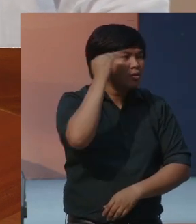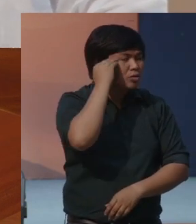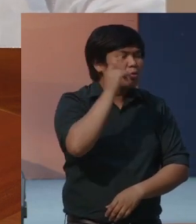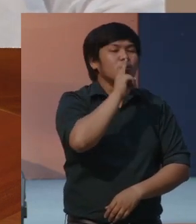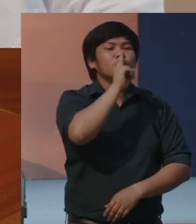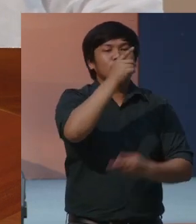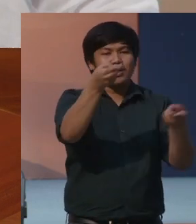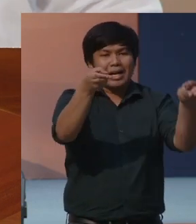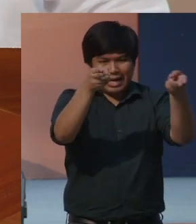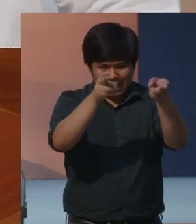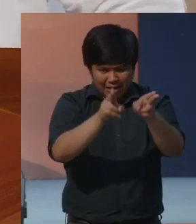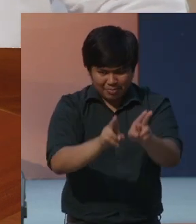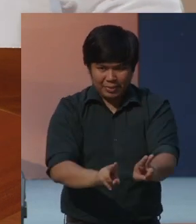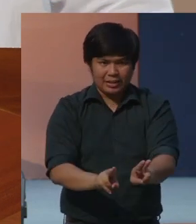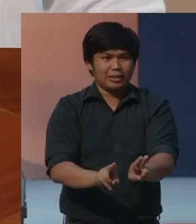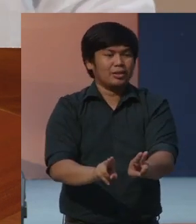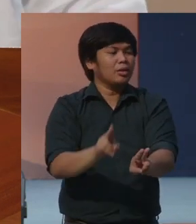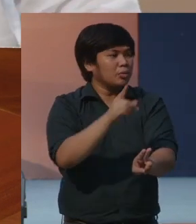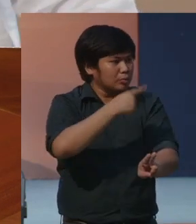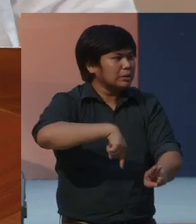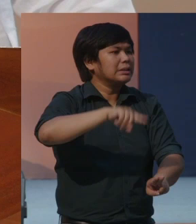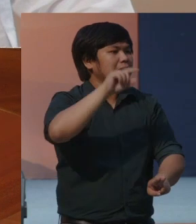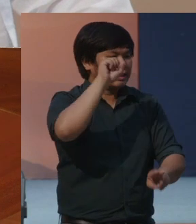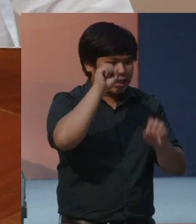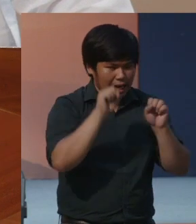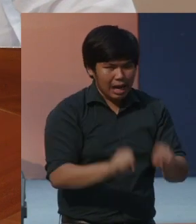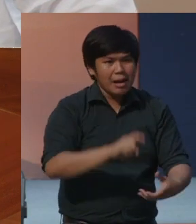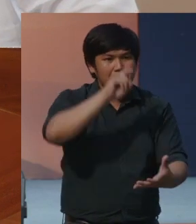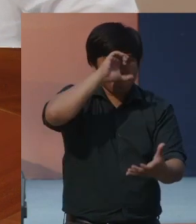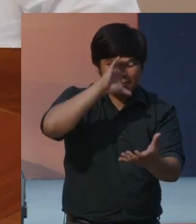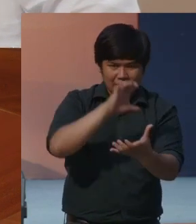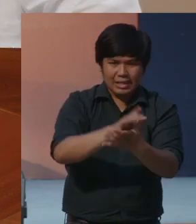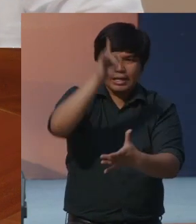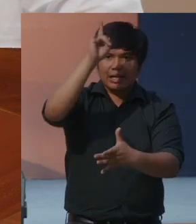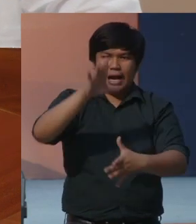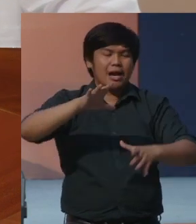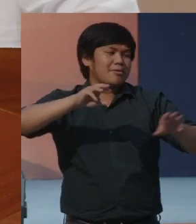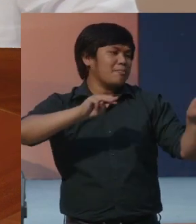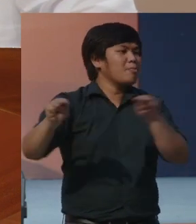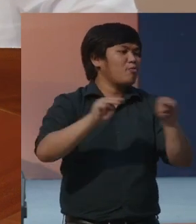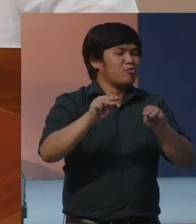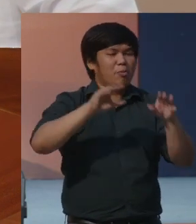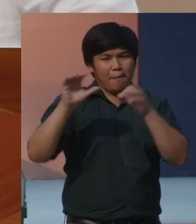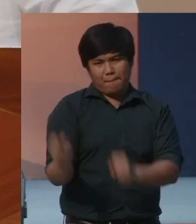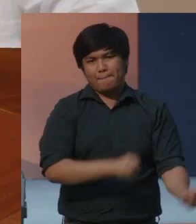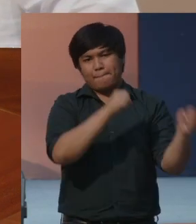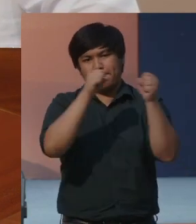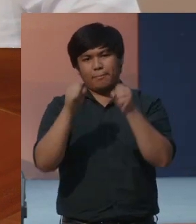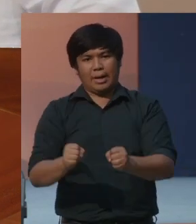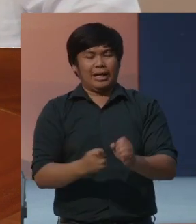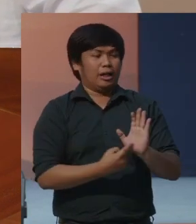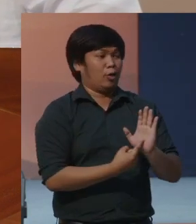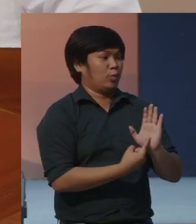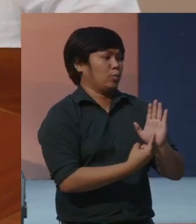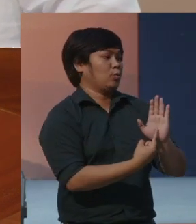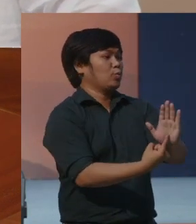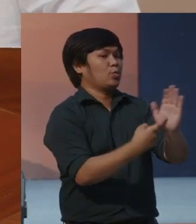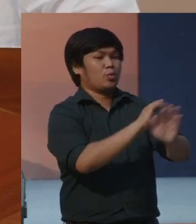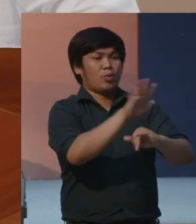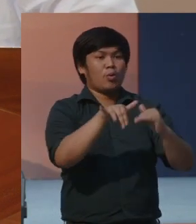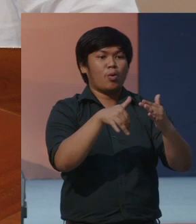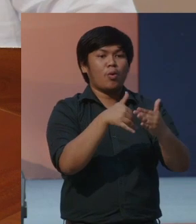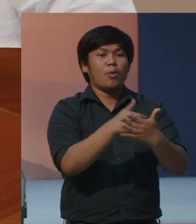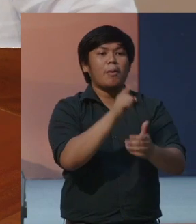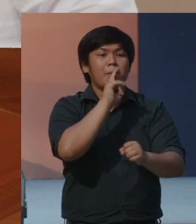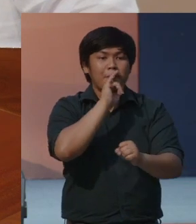ito. Nakatitiyak tayo na kaya niyang kumilos sa isang makapangyarihang paraan upang bigyan ng tagumpay ang kanyang